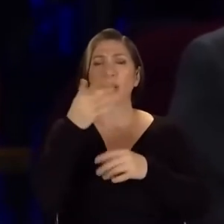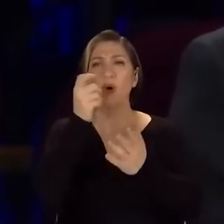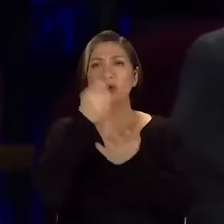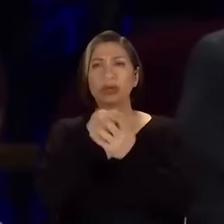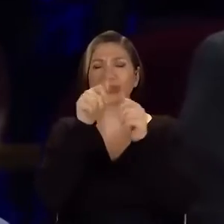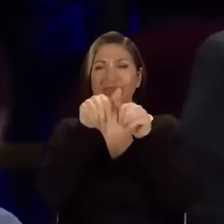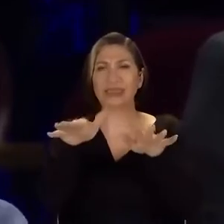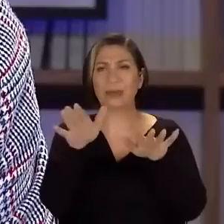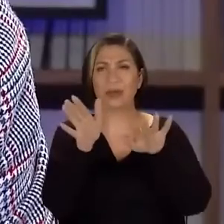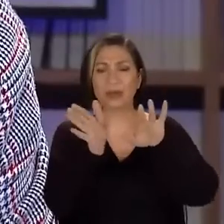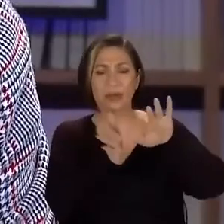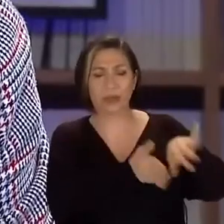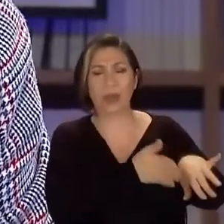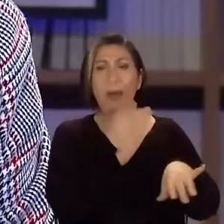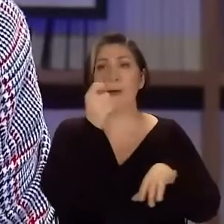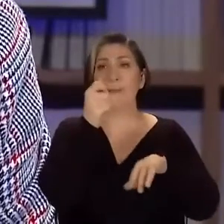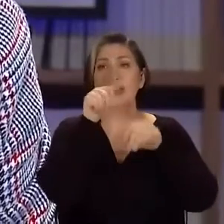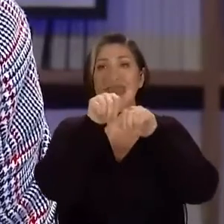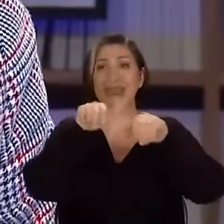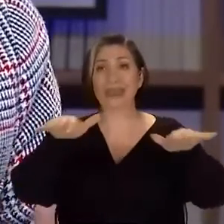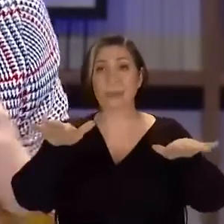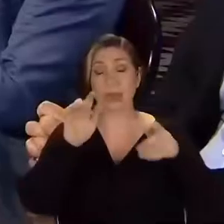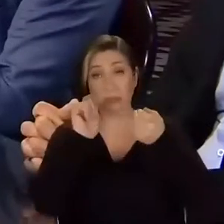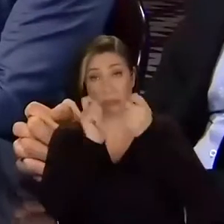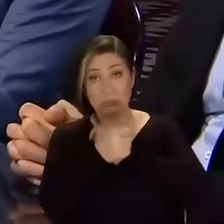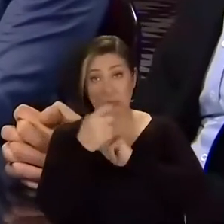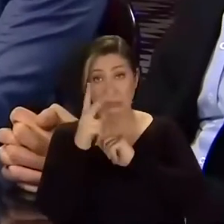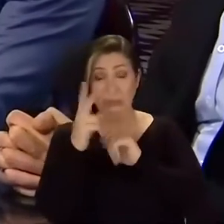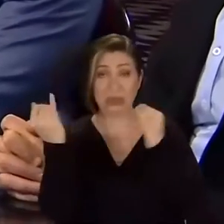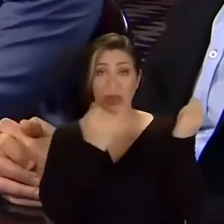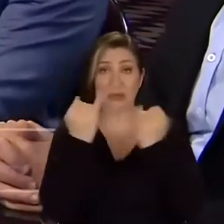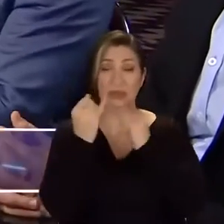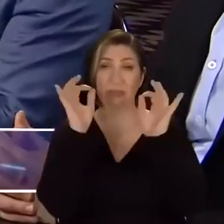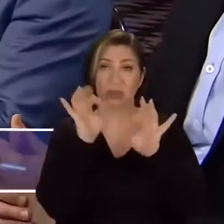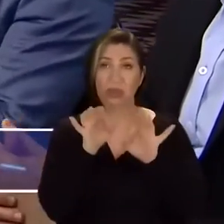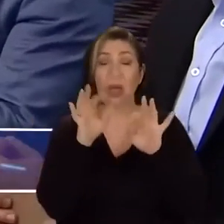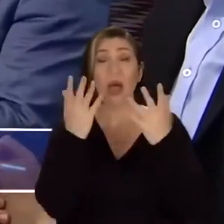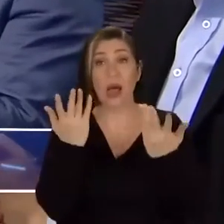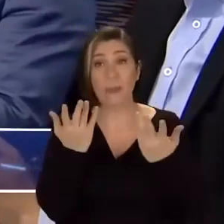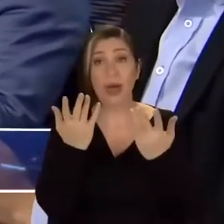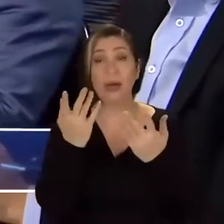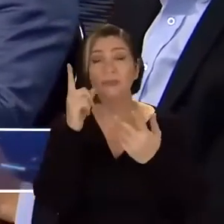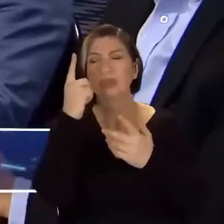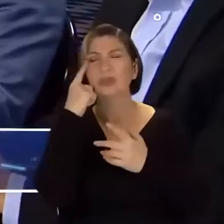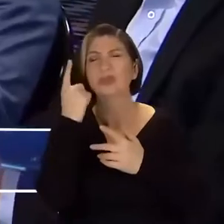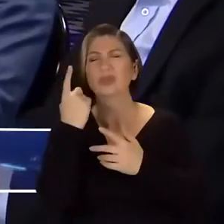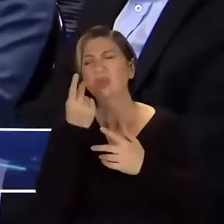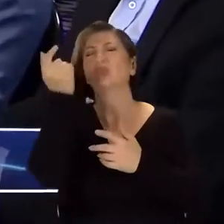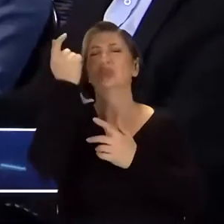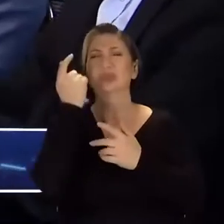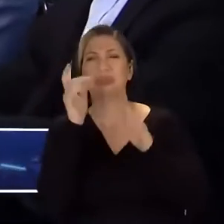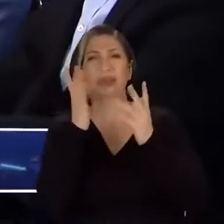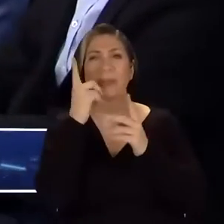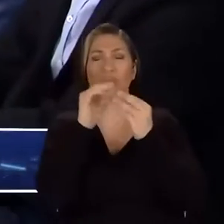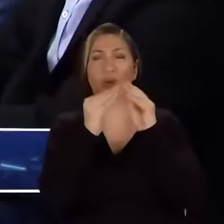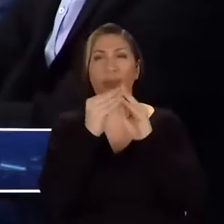ödeme sisteminden çıkıp acaba para sistemine dönüşebilir mi tartışması başladı. Ama gözden kaçan şey şu. Şimdi birincisi